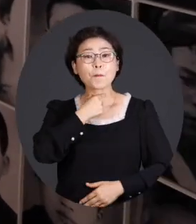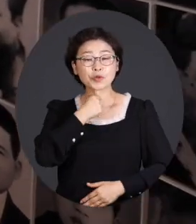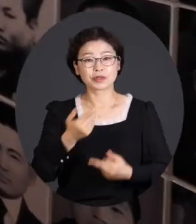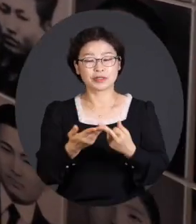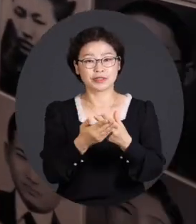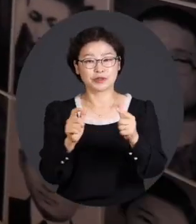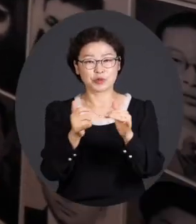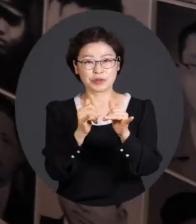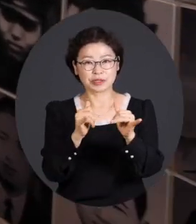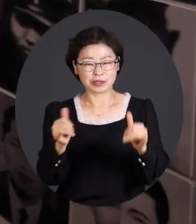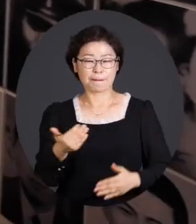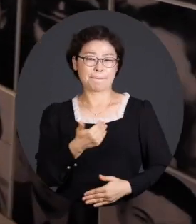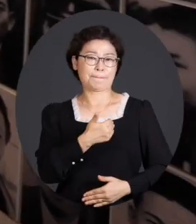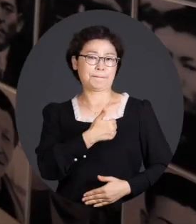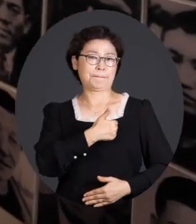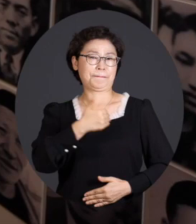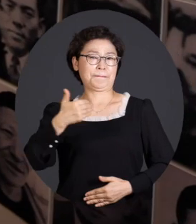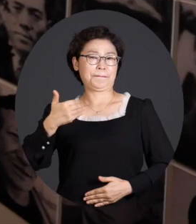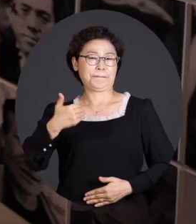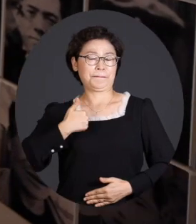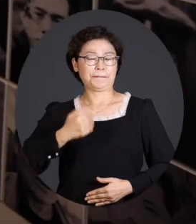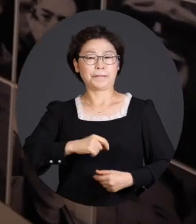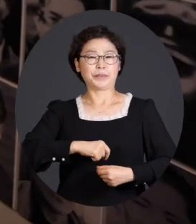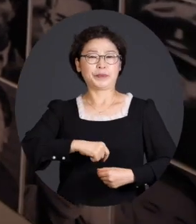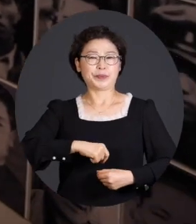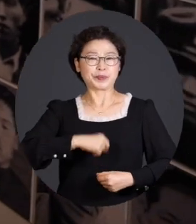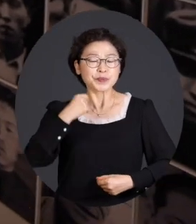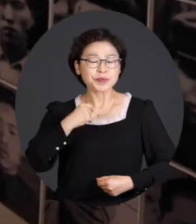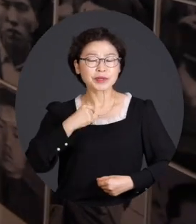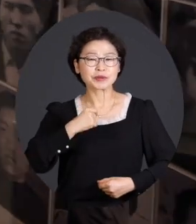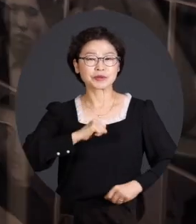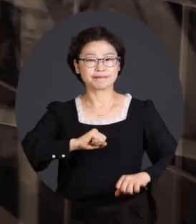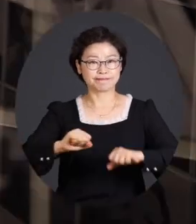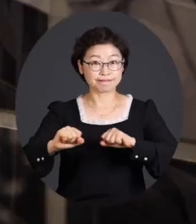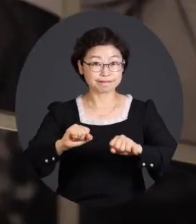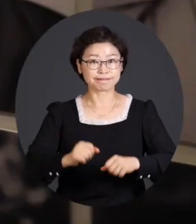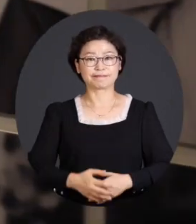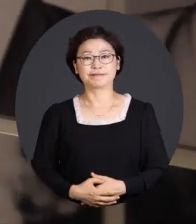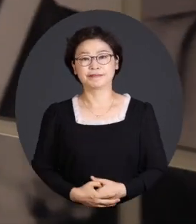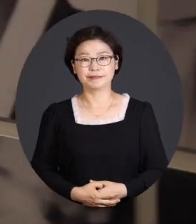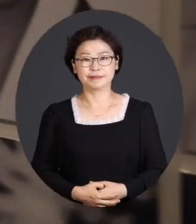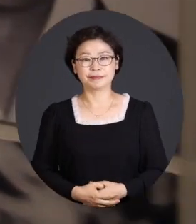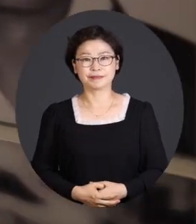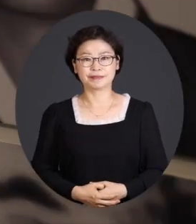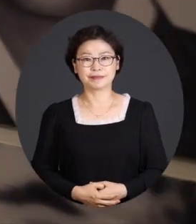제주도민들의 정당하고도 정의로운 저항이었습니다.